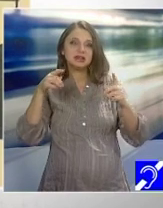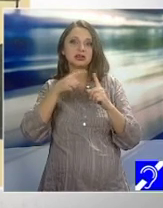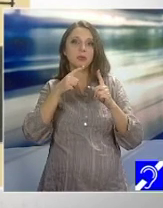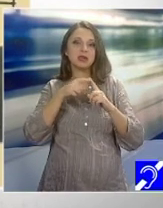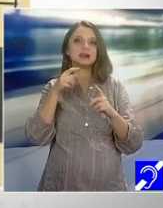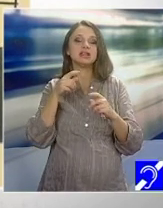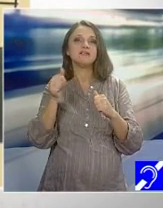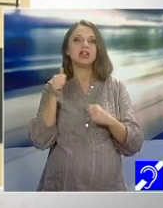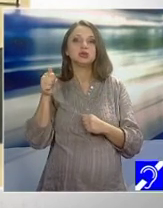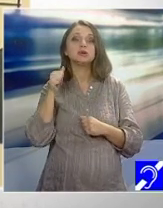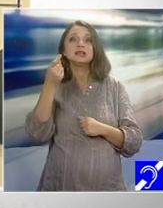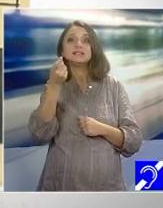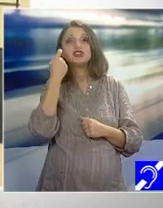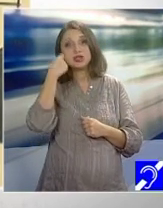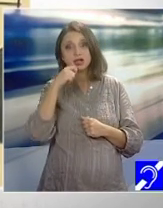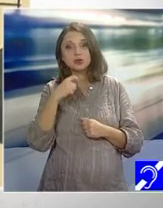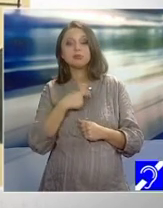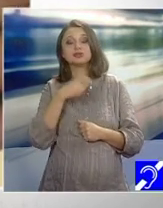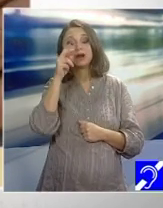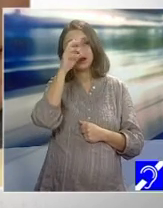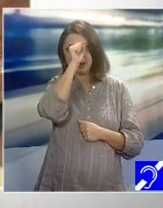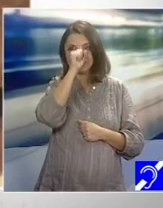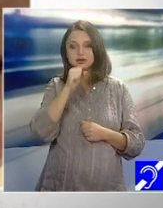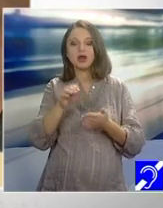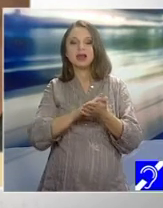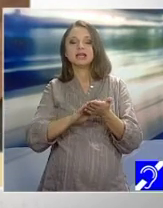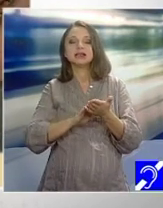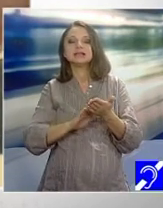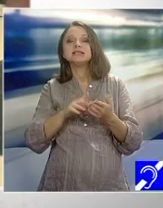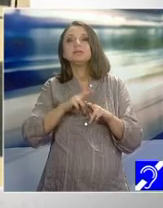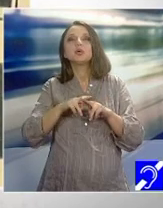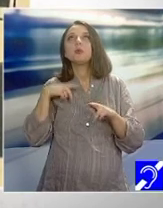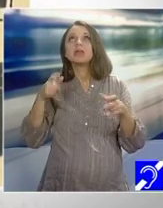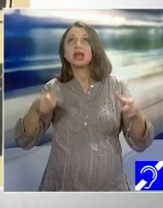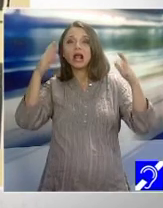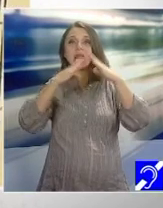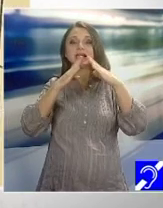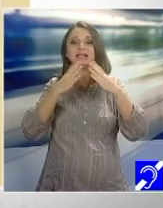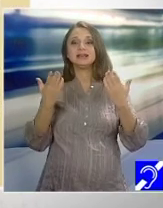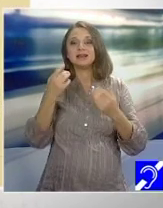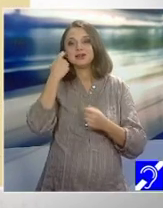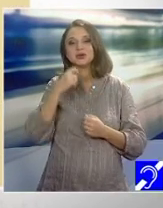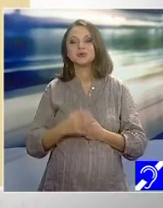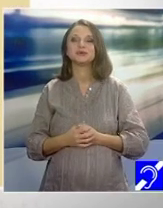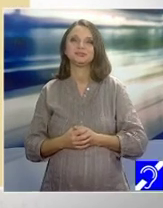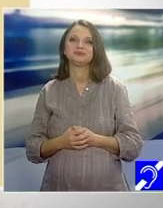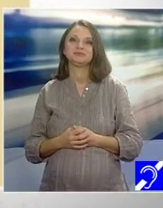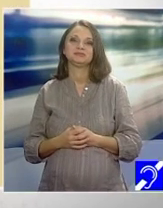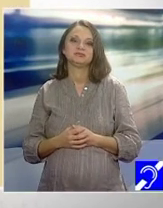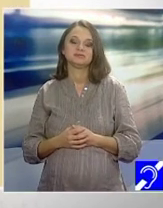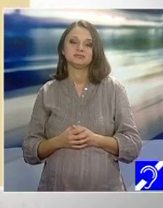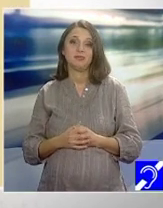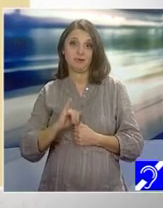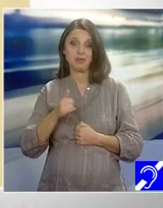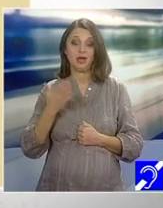care persoanele nevăzătoare le accesează și atunci au o reprezentare tactilă, așa cum spuneați și dumneavoastră. Deci am avut